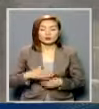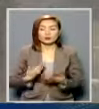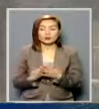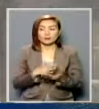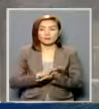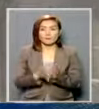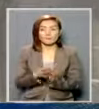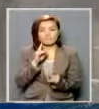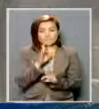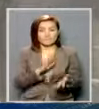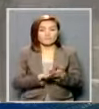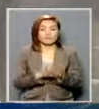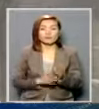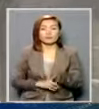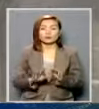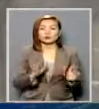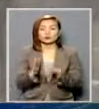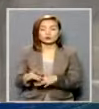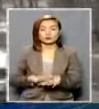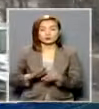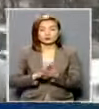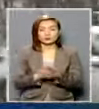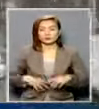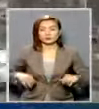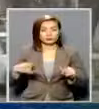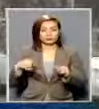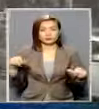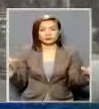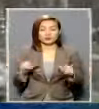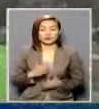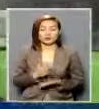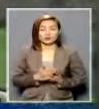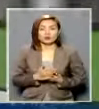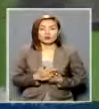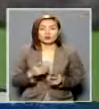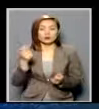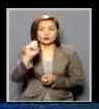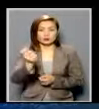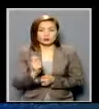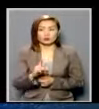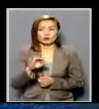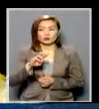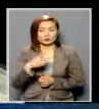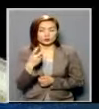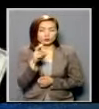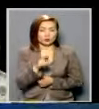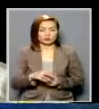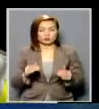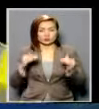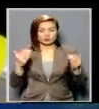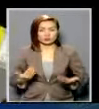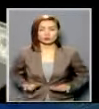де жылжайсыздау басталды. Соңғы оқиғалар ел жағдайына әсер етпей қоймады. Іргедегі соғыс, рубльдің, доллардың қымбаттауы